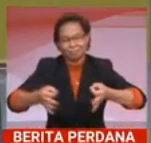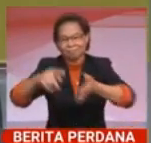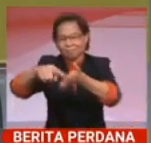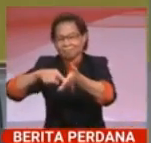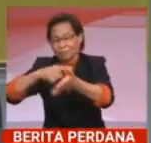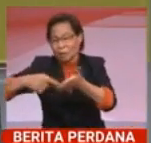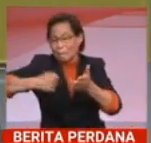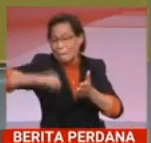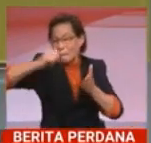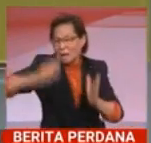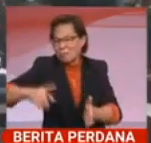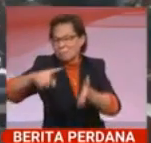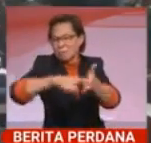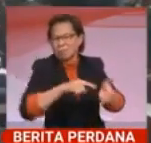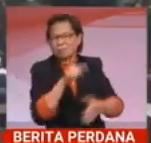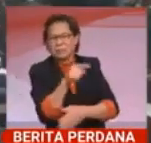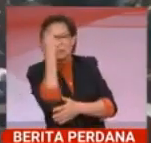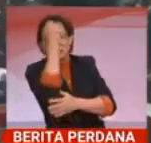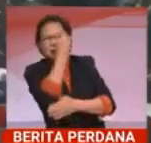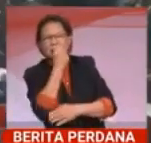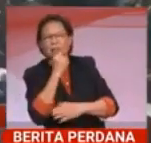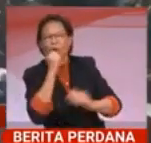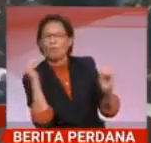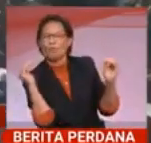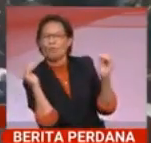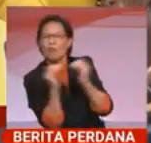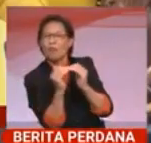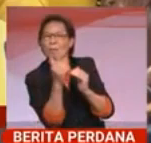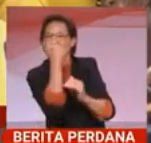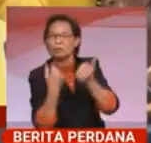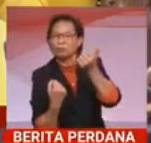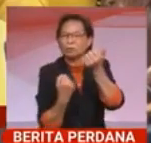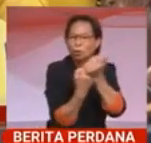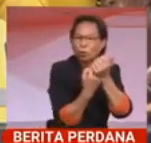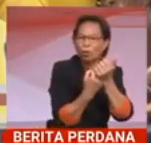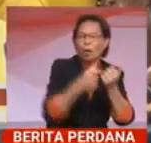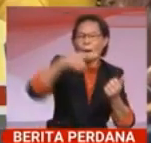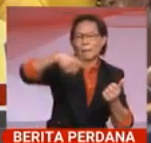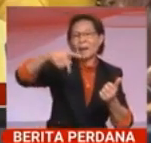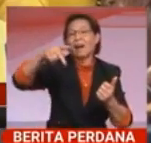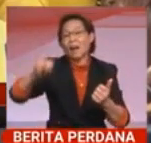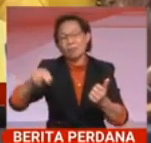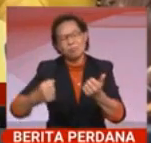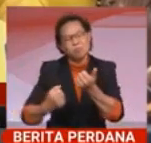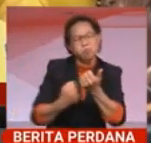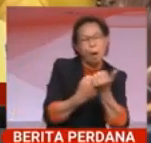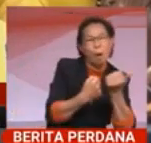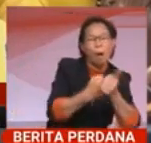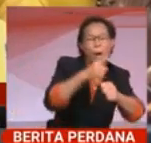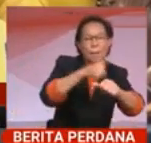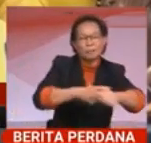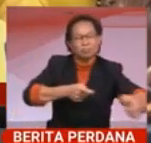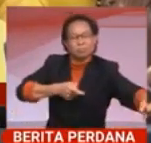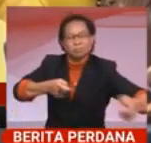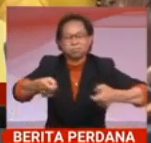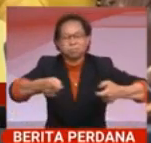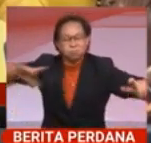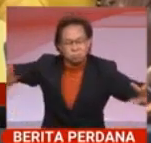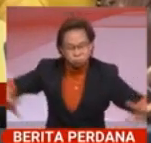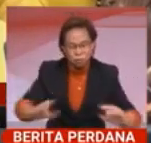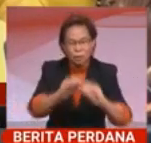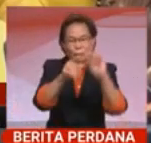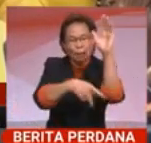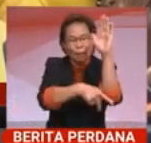kritikan pembangkang bahawa beliau bersikap berat sebelah kerana memihak kepada Perikatan Nasional PN ketika mengendalikan persidangan